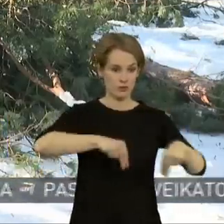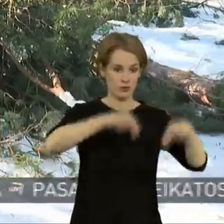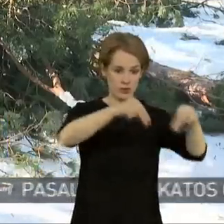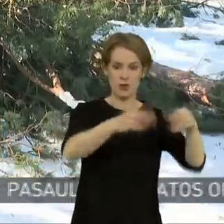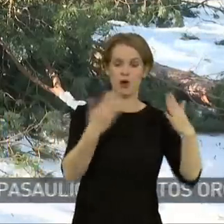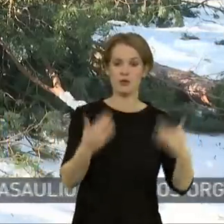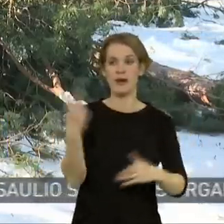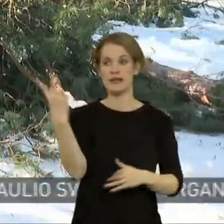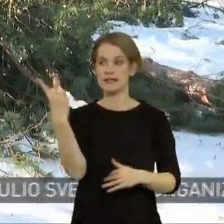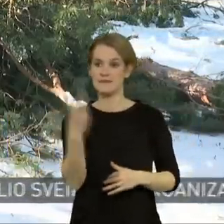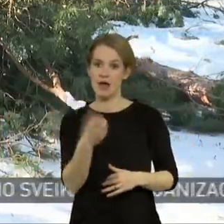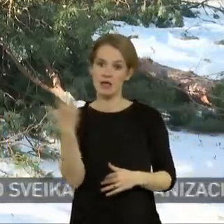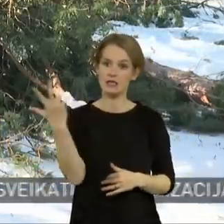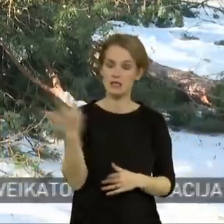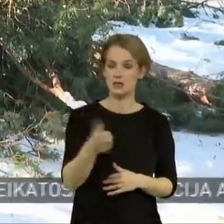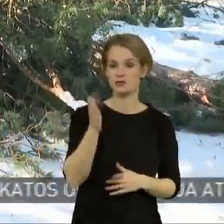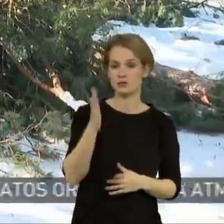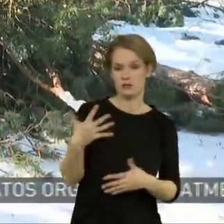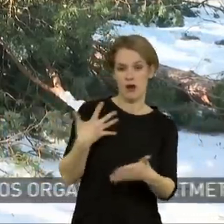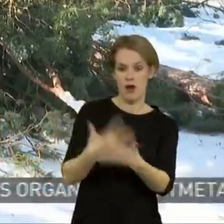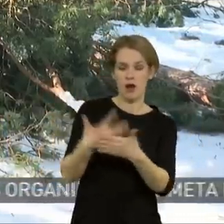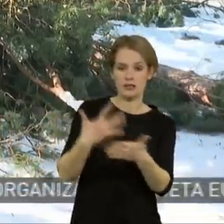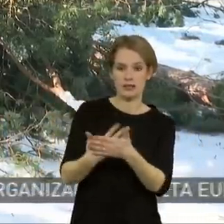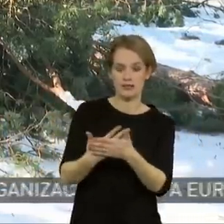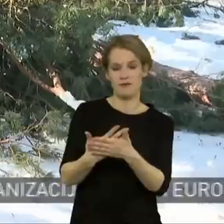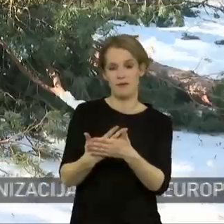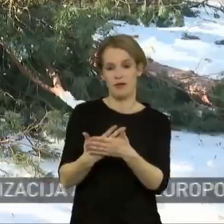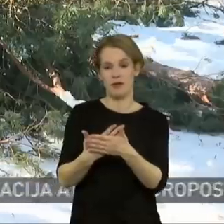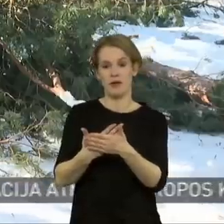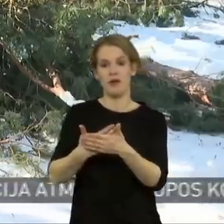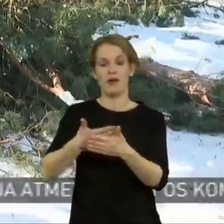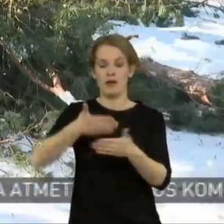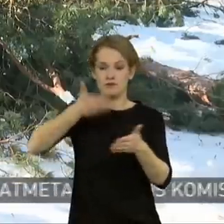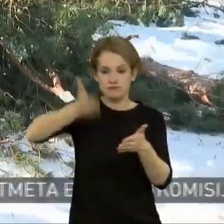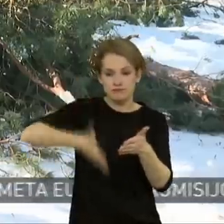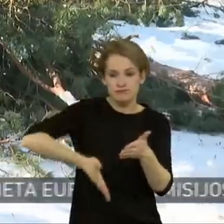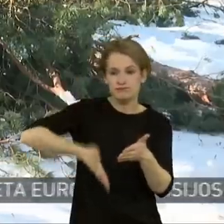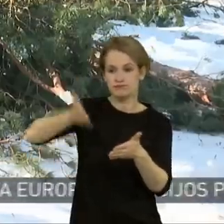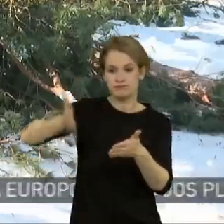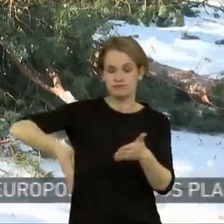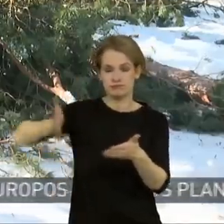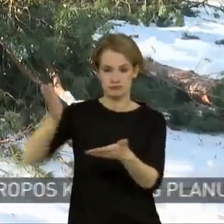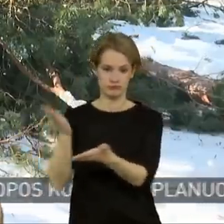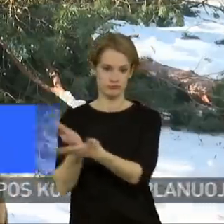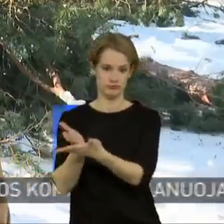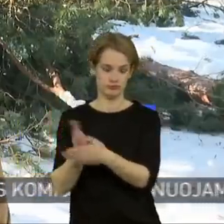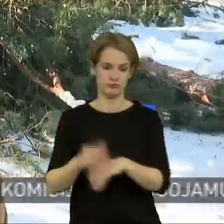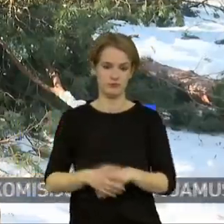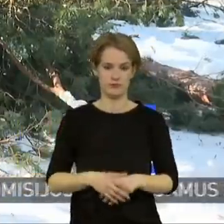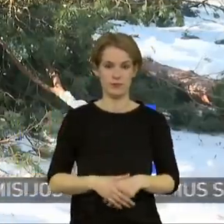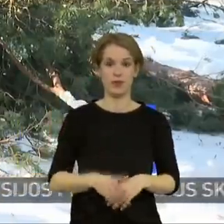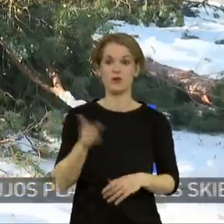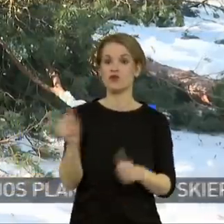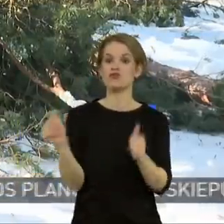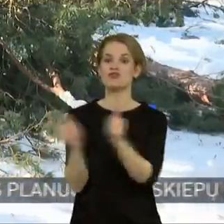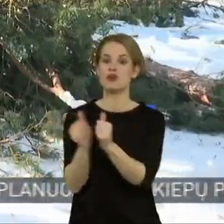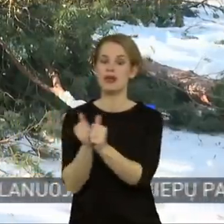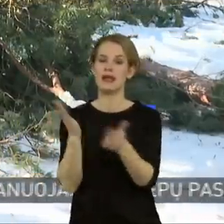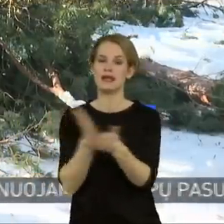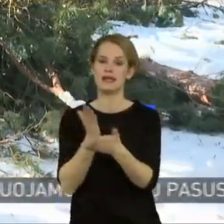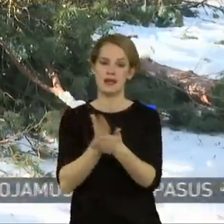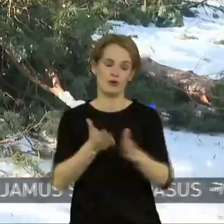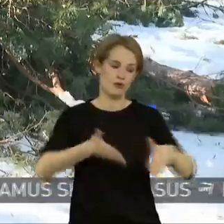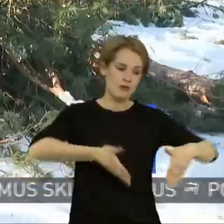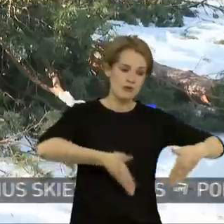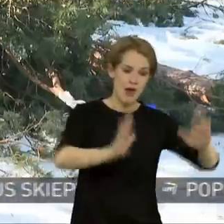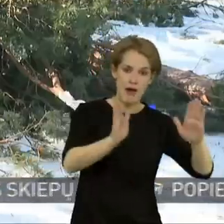minimum intensyviai dirbti, kad susitvarkyti su šitom vėjovartom. Pagrindė jos prie kelių, prie kvartalinių linijų, ten, kur